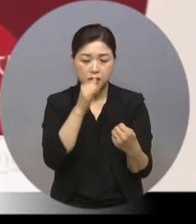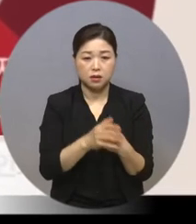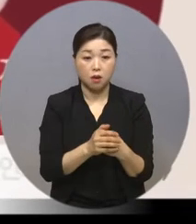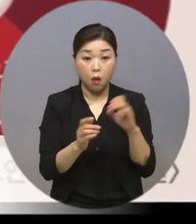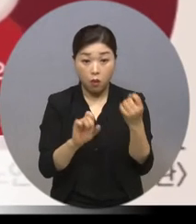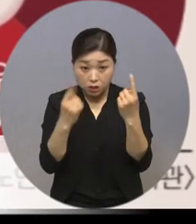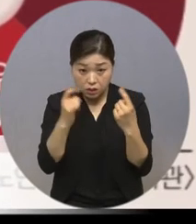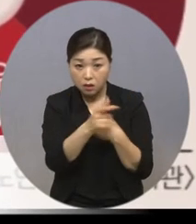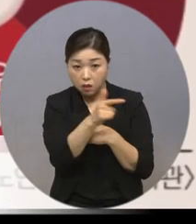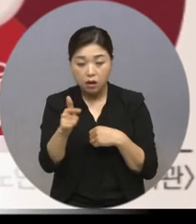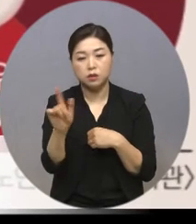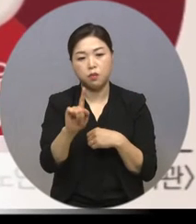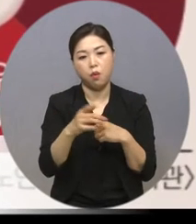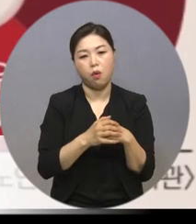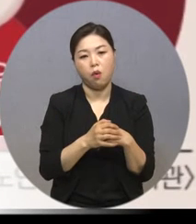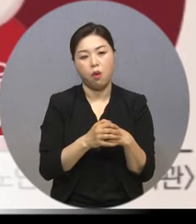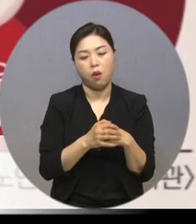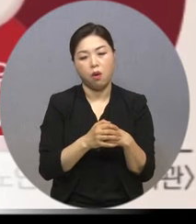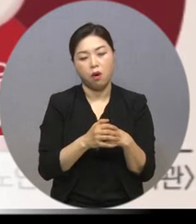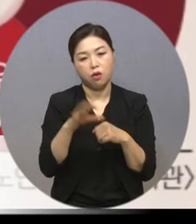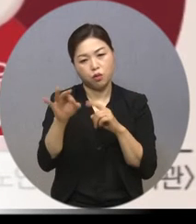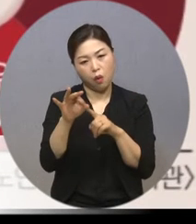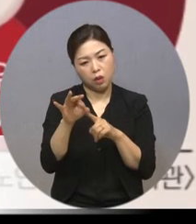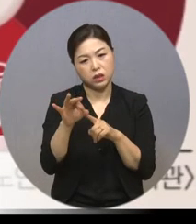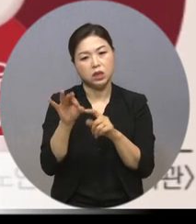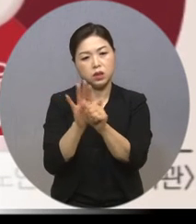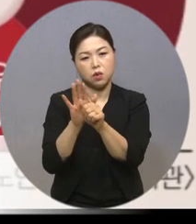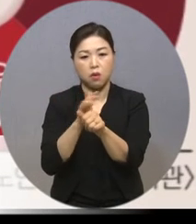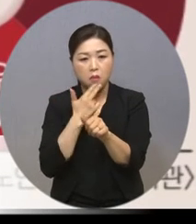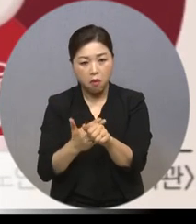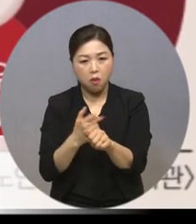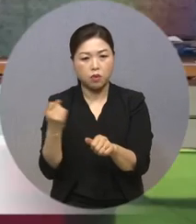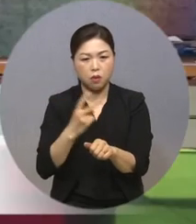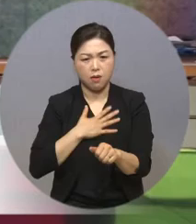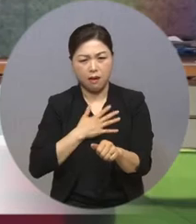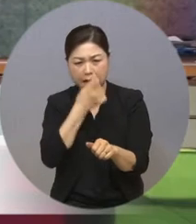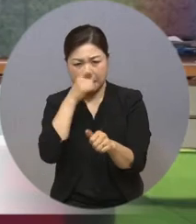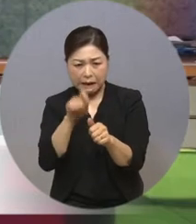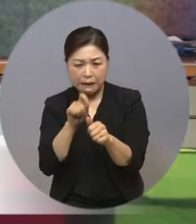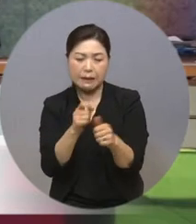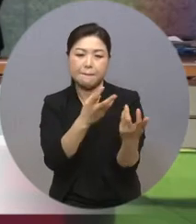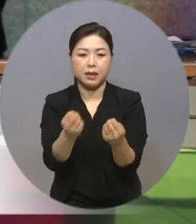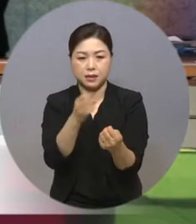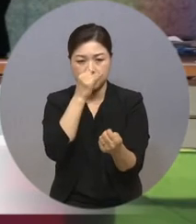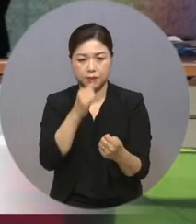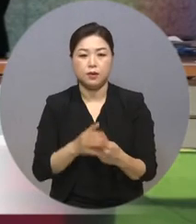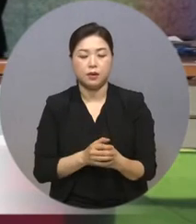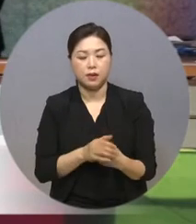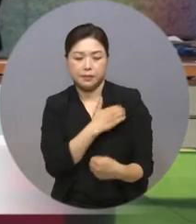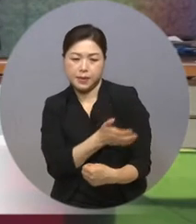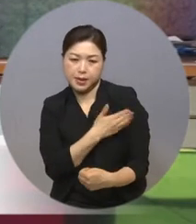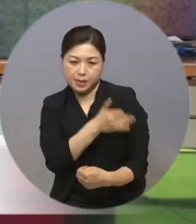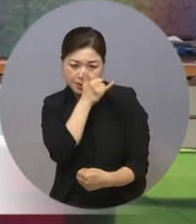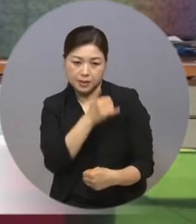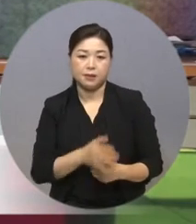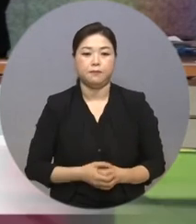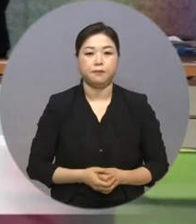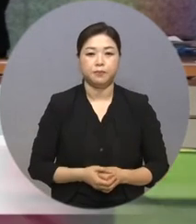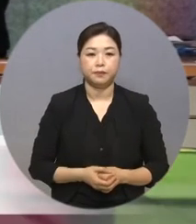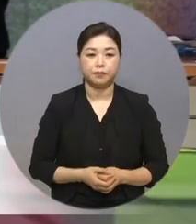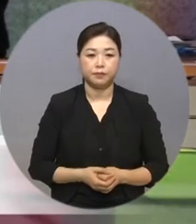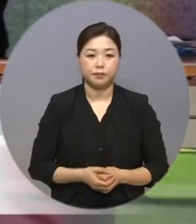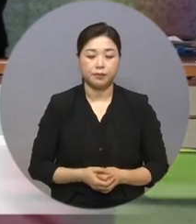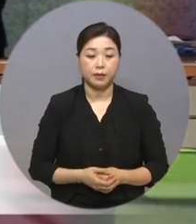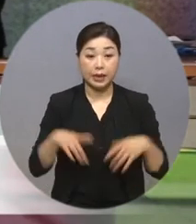원인으로 경제적인 거, 뭐 방임이라든가 뭐 정서적인 학대 그렇게 발생을 하고 있다고 보시면 되겠습니다.